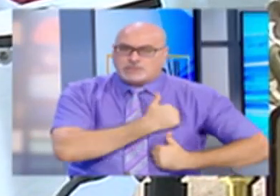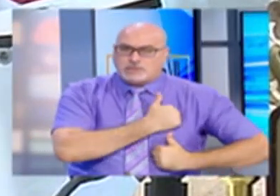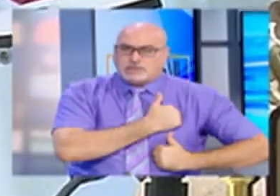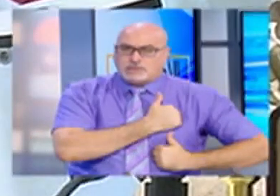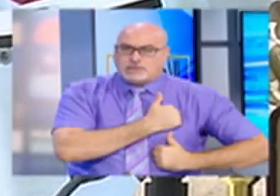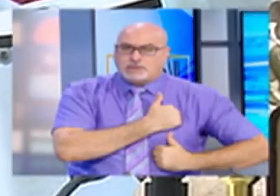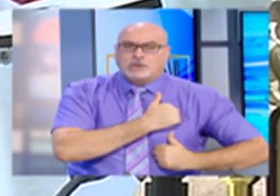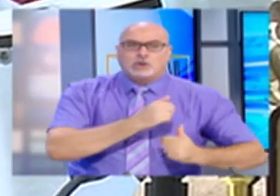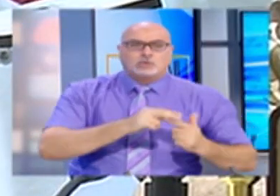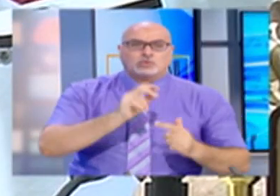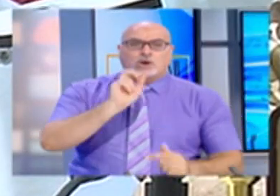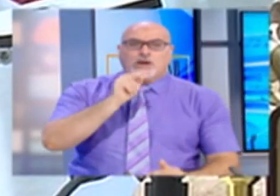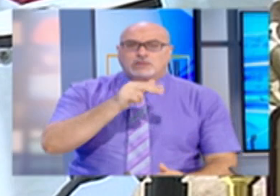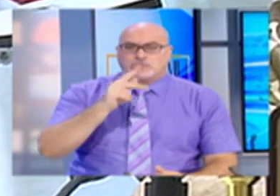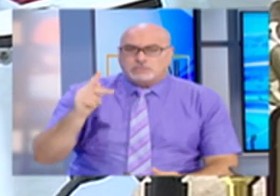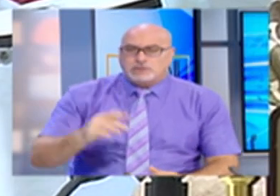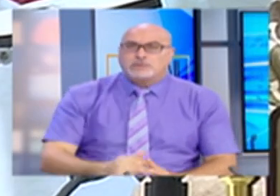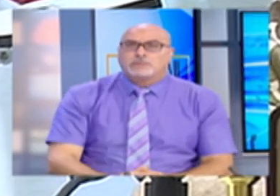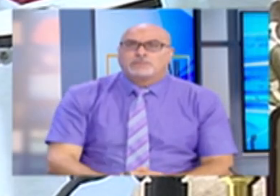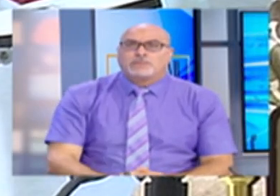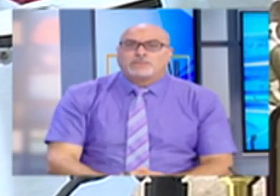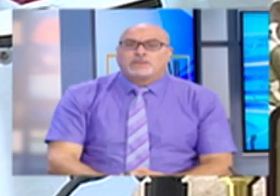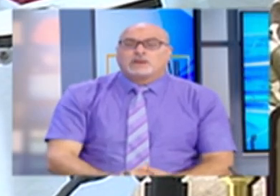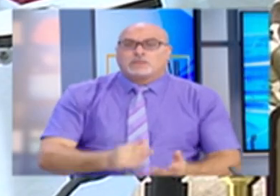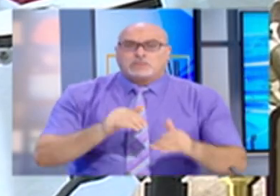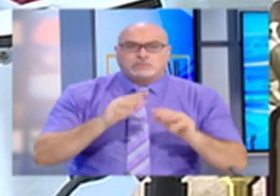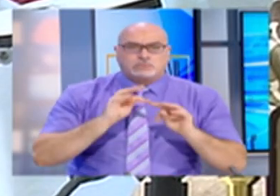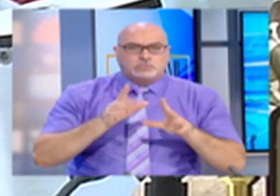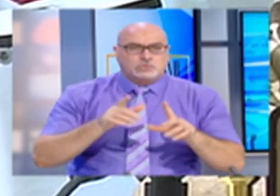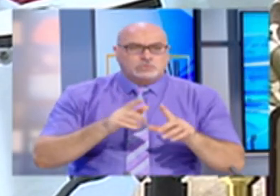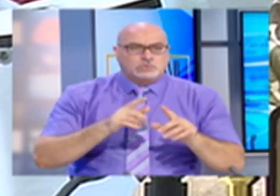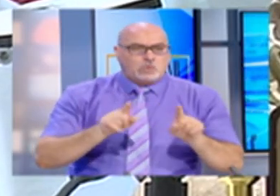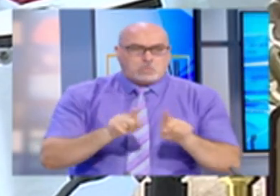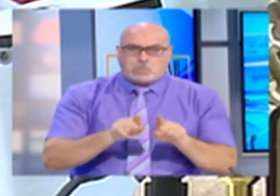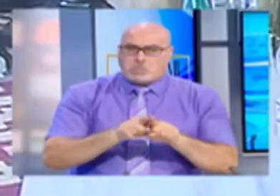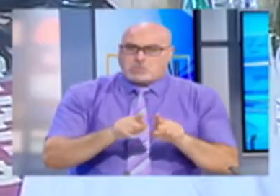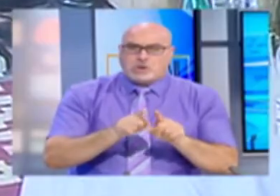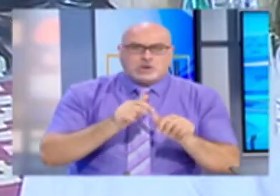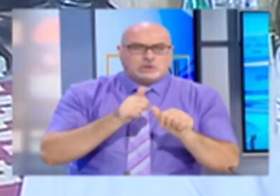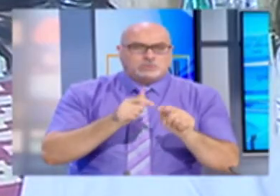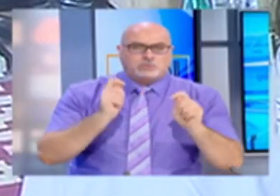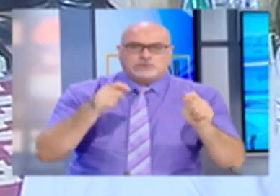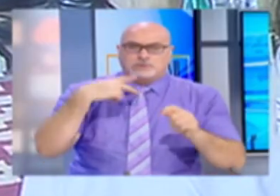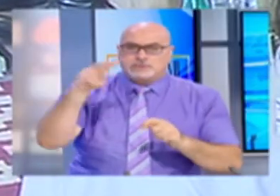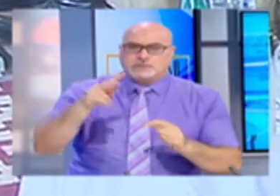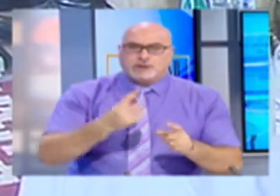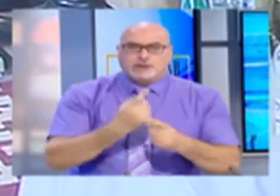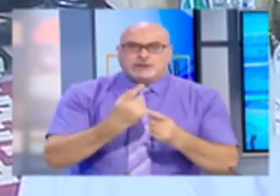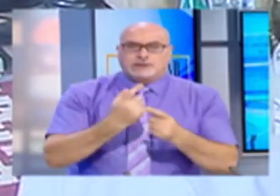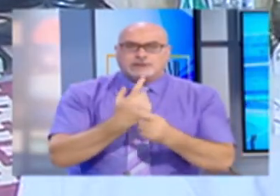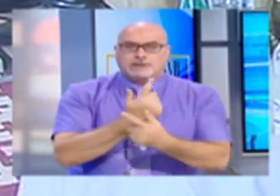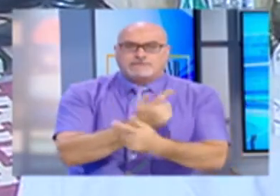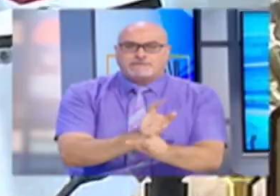لقوتنا المسلحة، بما يتوافق تماما مع سياسة الدفاع